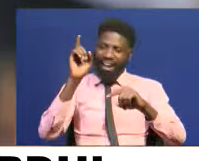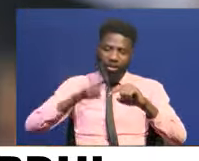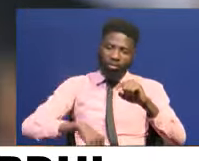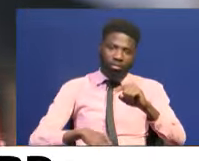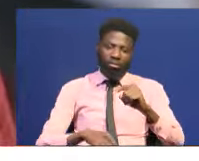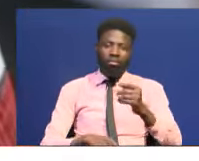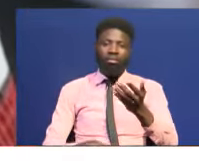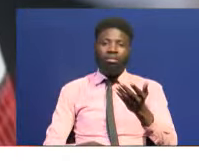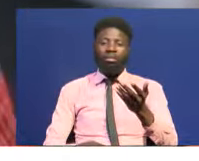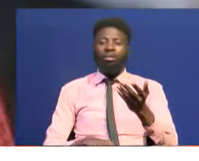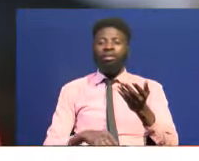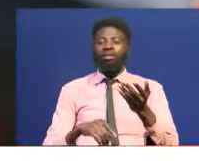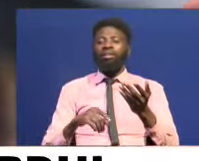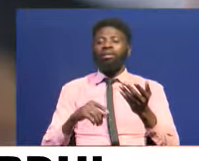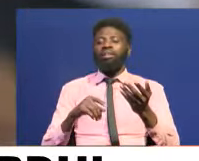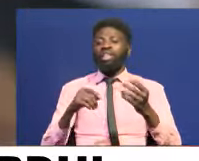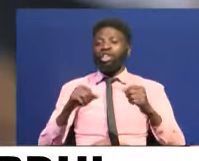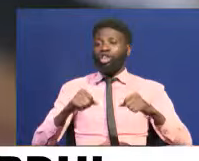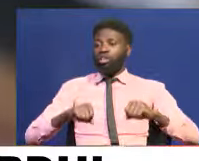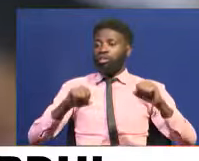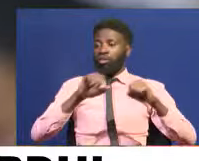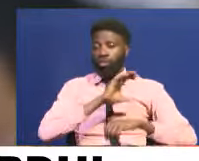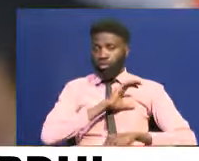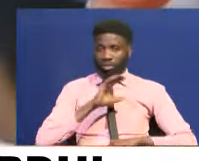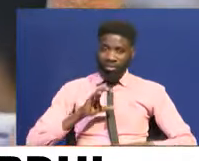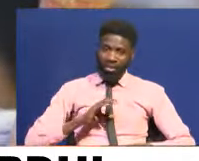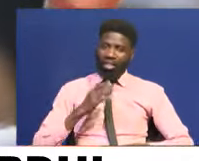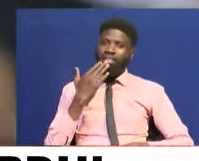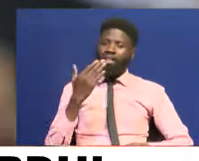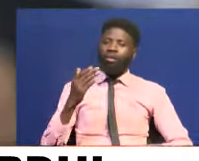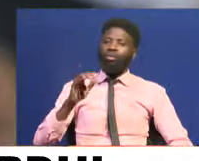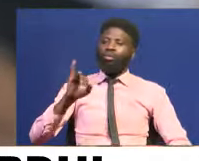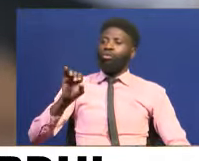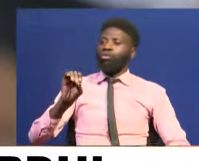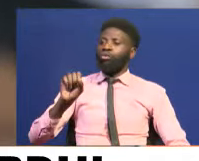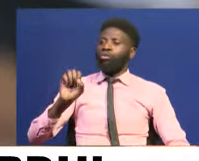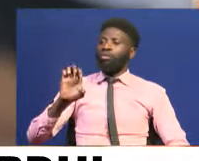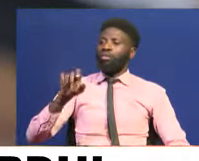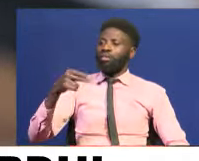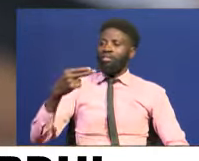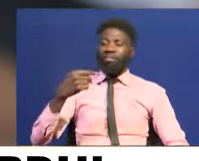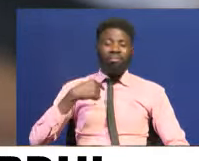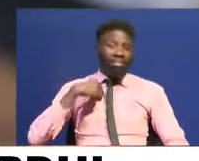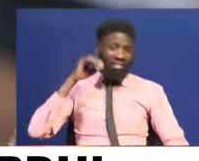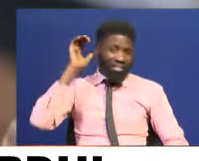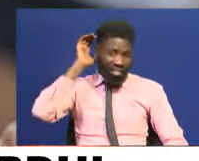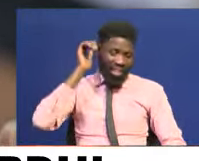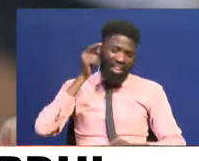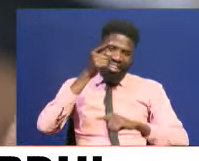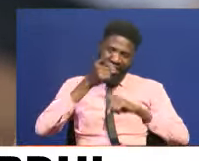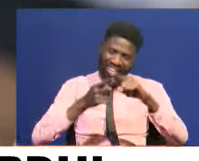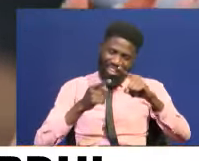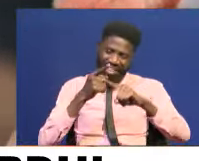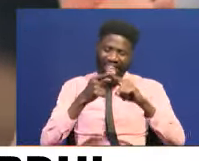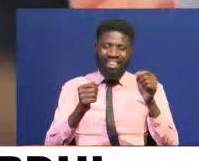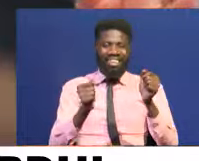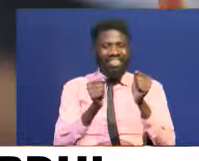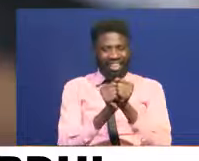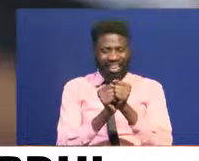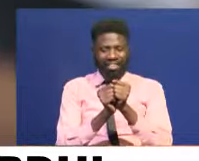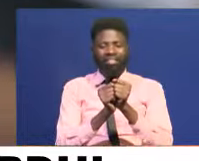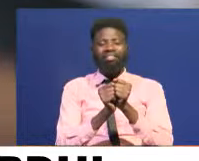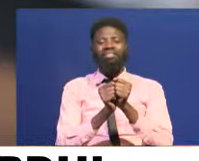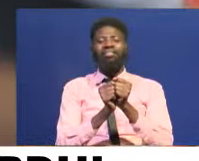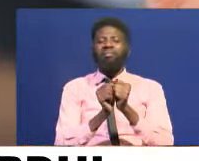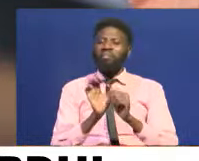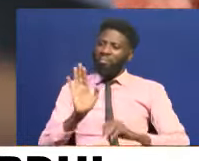kamati. Kwa sababu nimesikia hapa, ninajua miaka 10 wameenda kwa hii safari